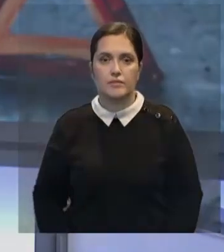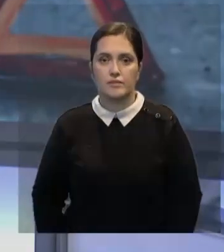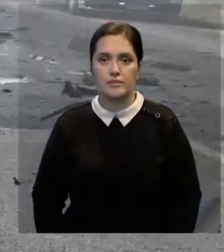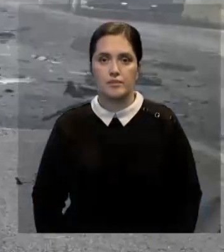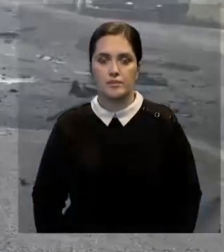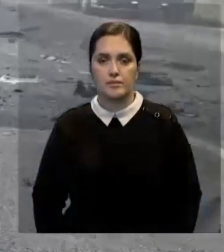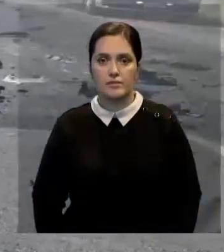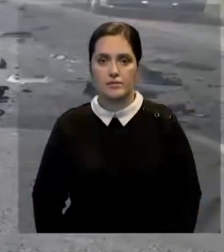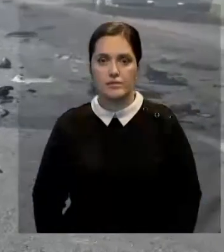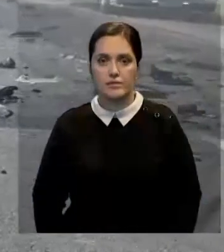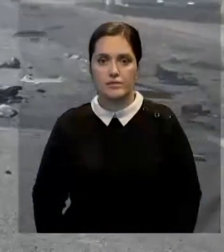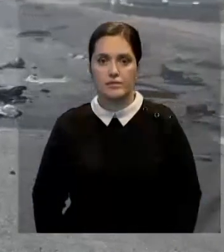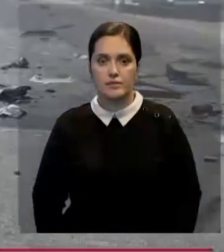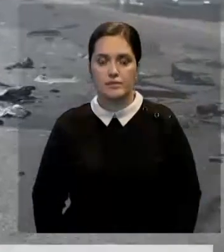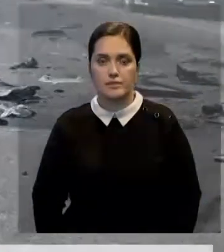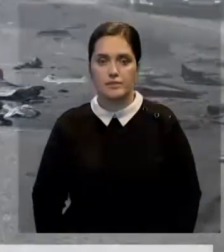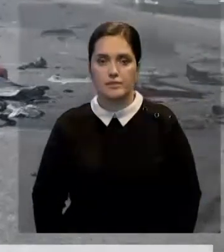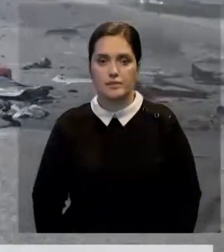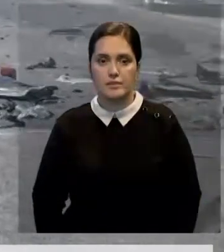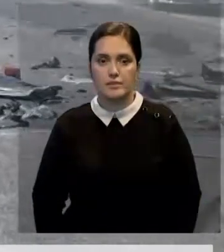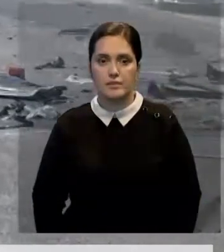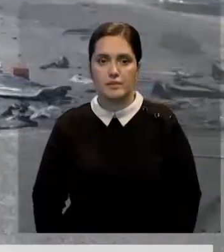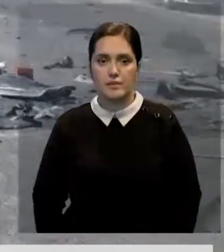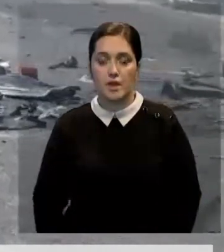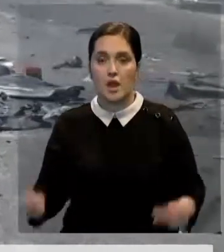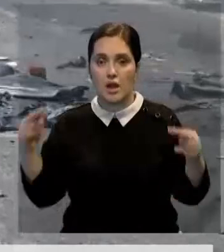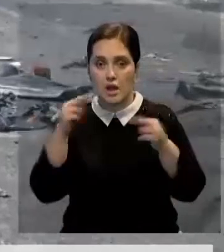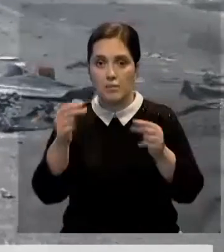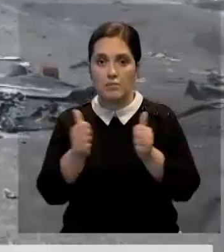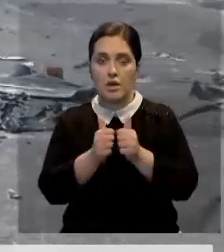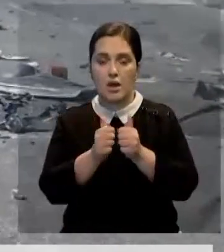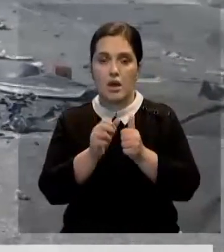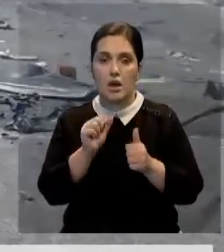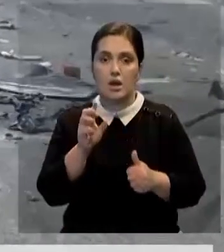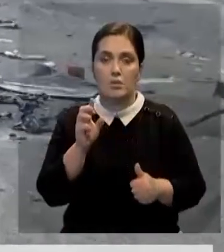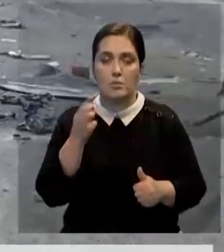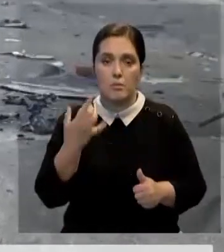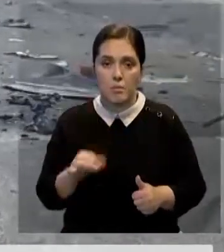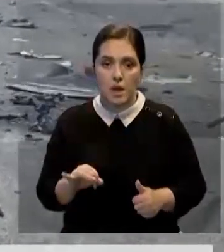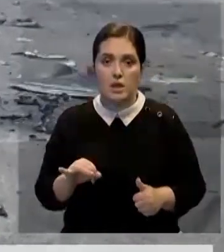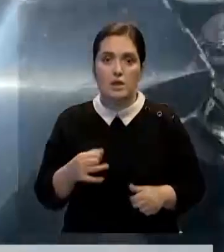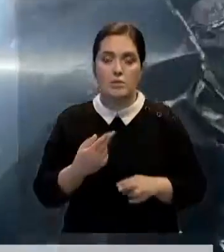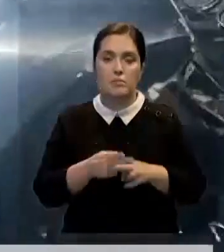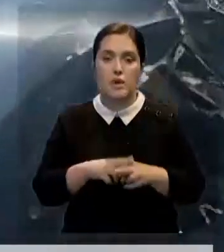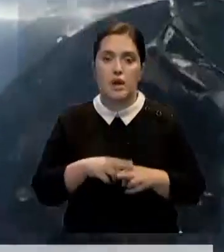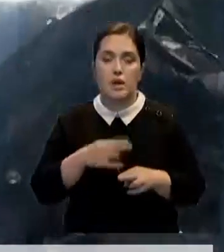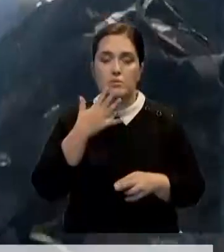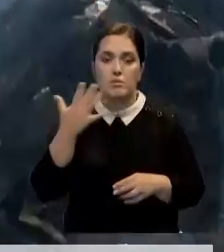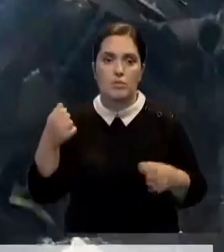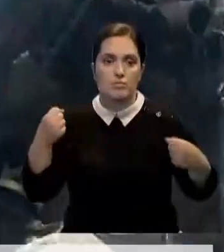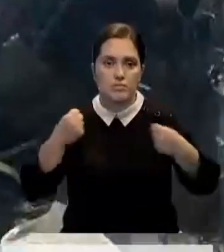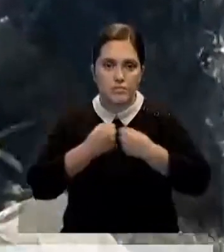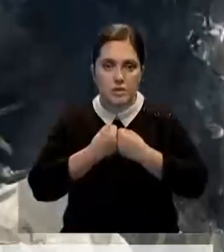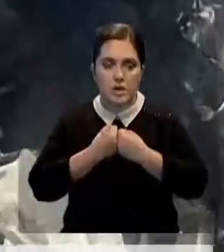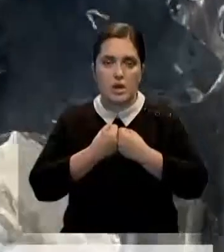Алмазказа. Эти кадры очевидцев. Близ поселка Акбай в Аральском районе фура столкнулась с иномаркой. Удар был